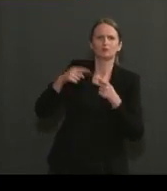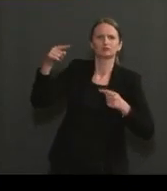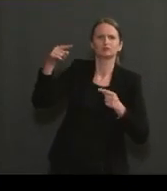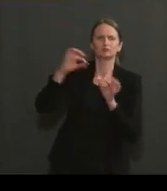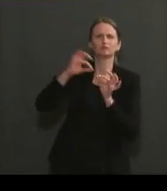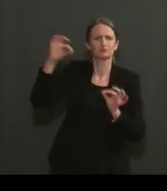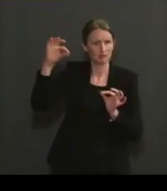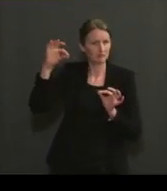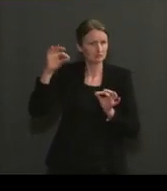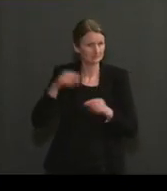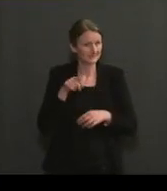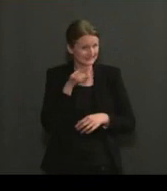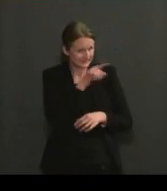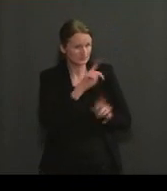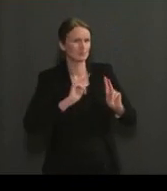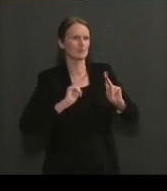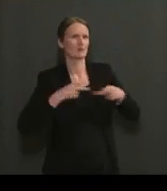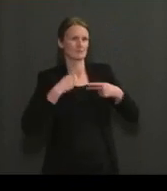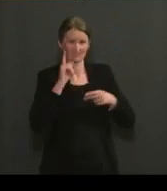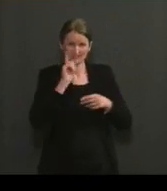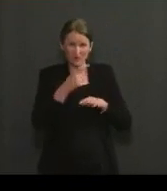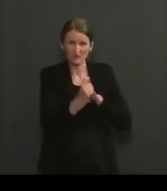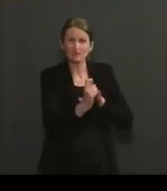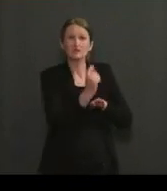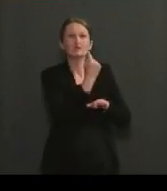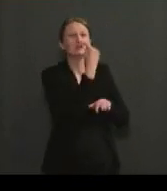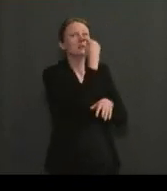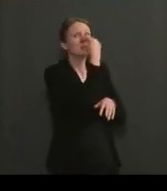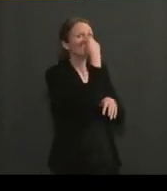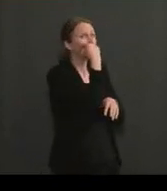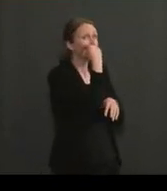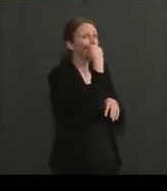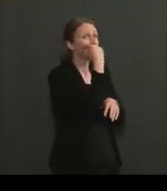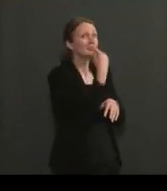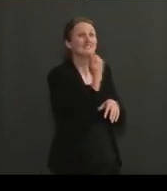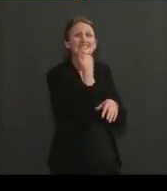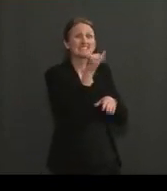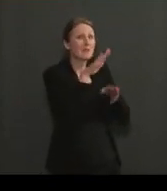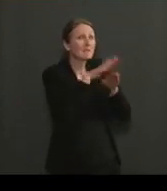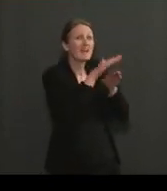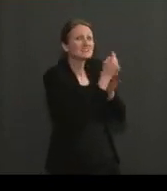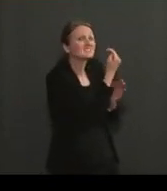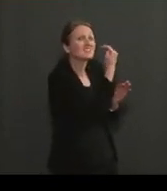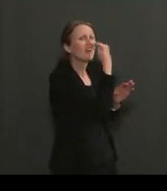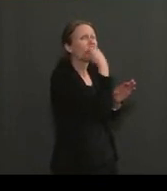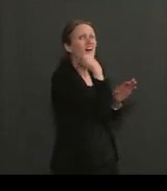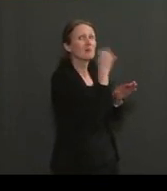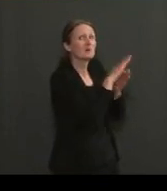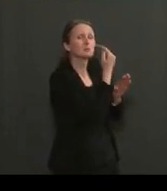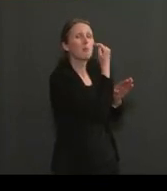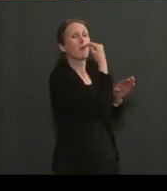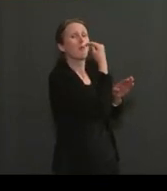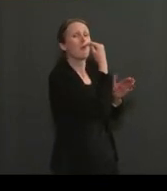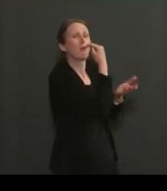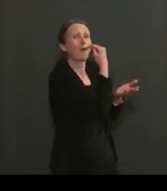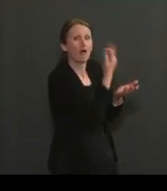suffisamment profondément et suffisamment bien, on risque d'avoir des tests qui sont faussement négatifs. Actuellement, on